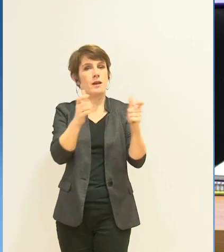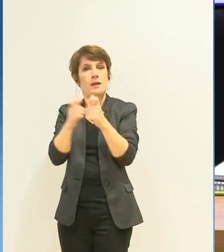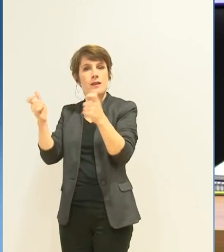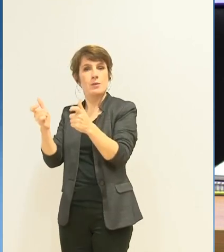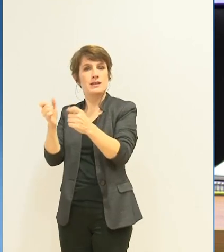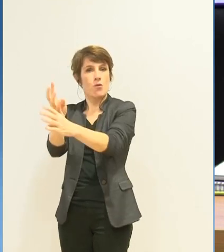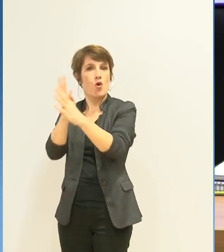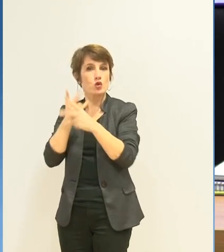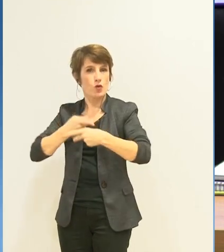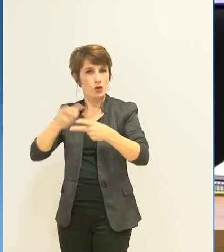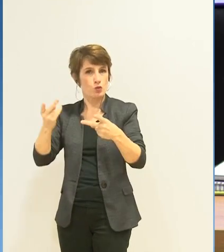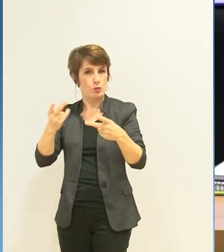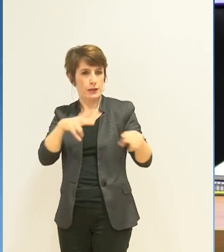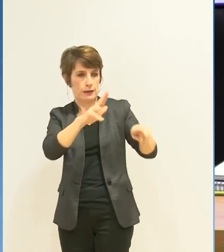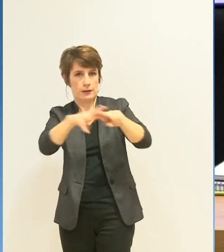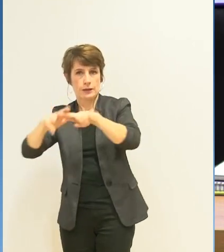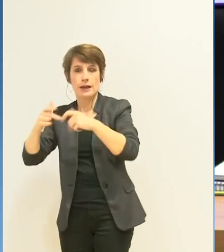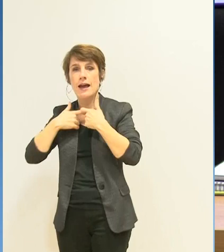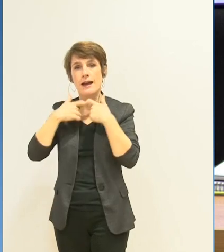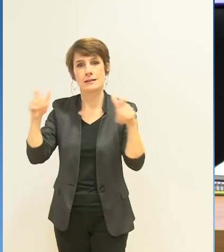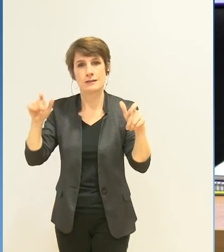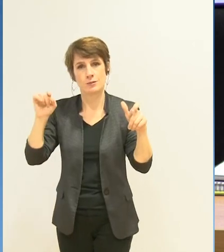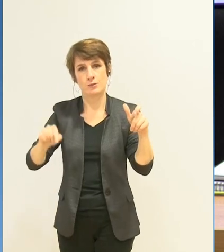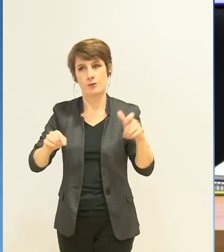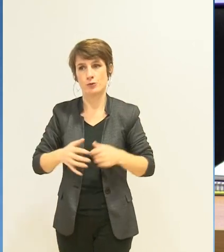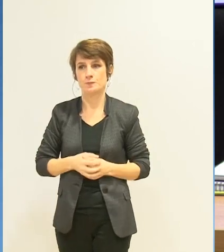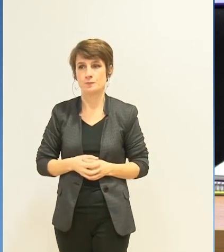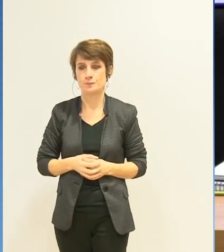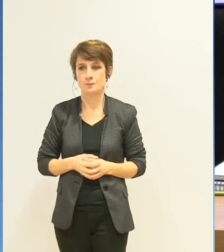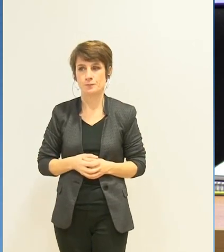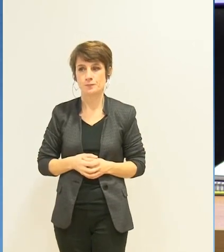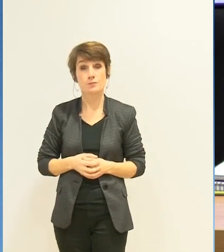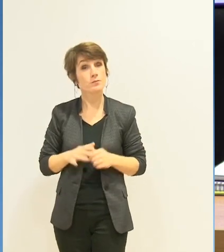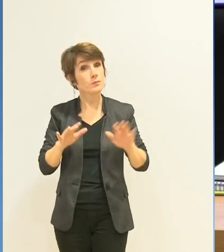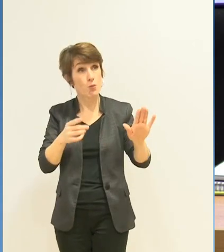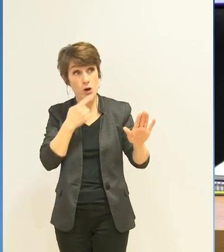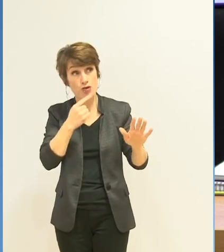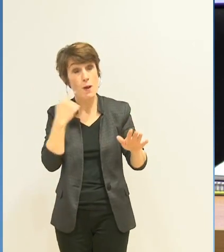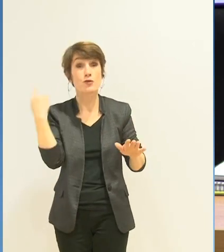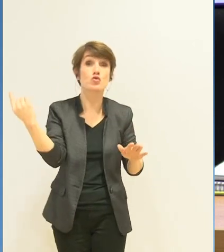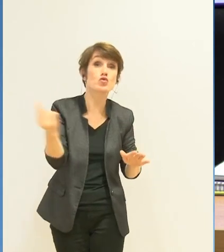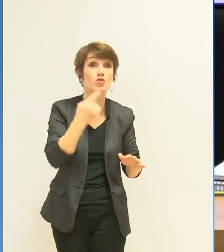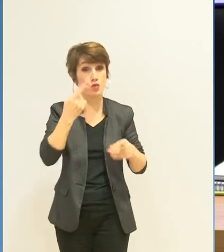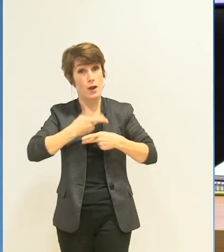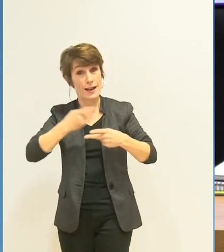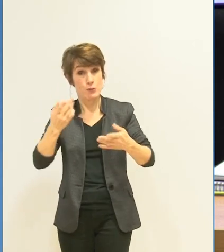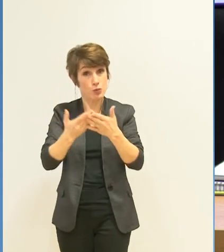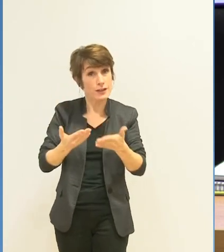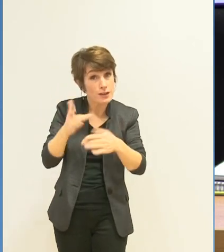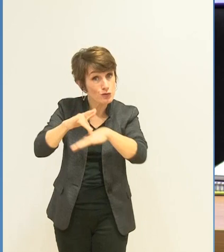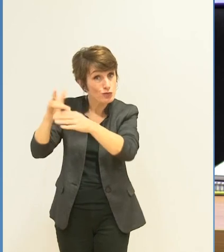public je parle là de de tous les publics en situation de